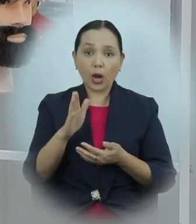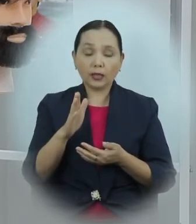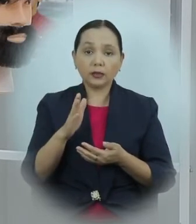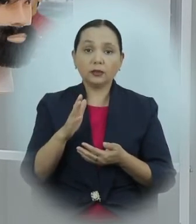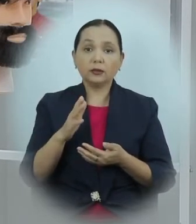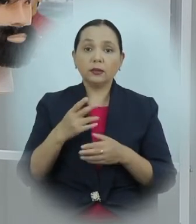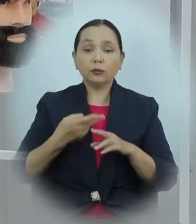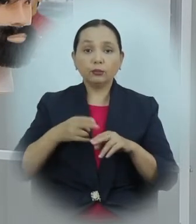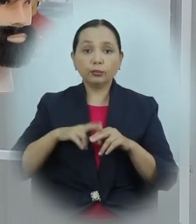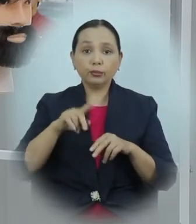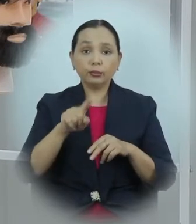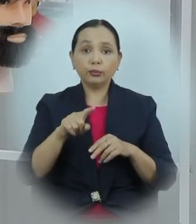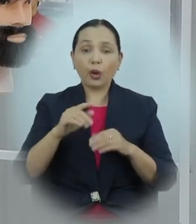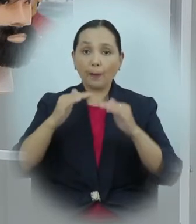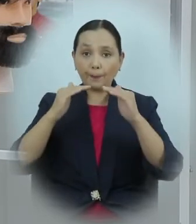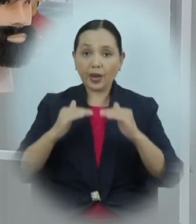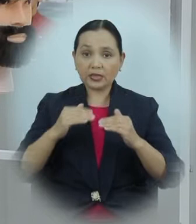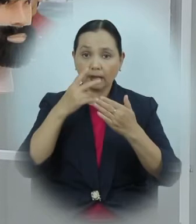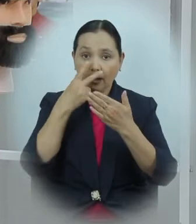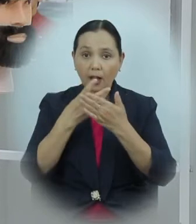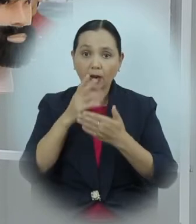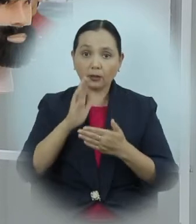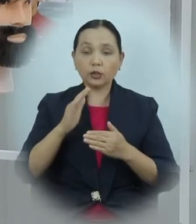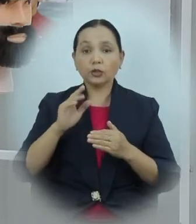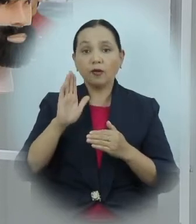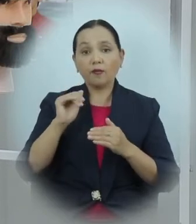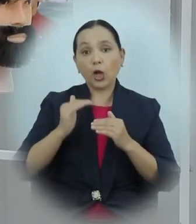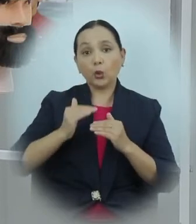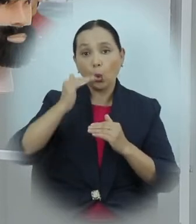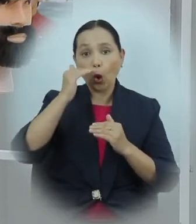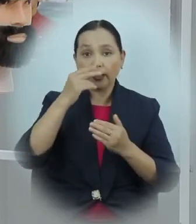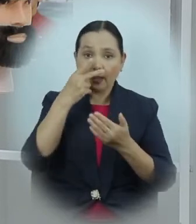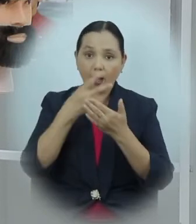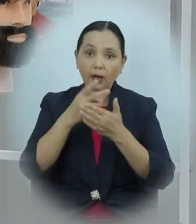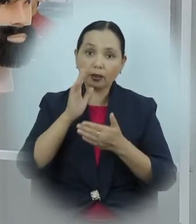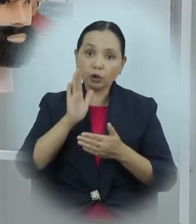Ya'ni pastga qaratish va yuqoriga qaratish.